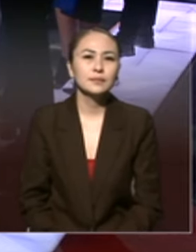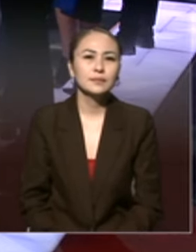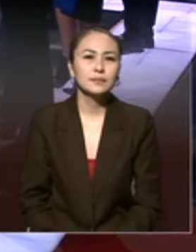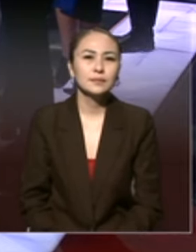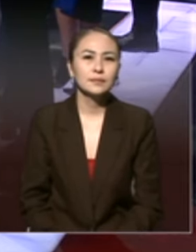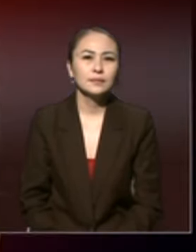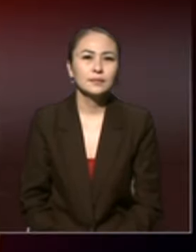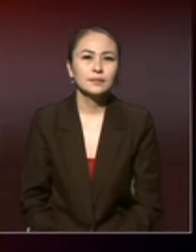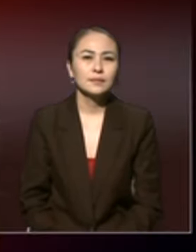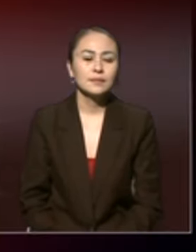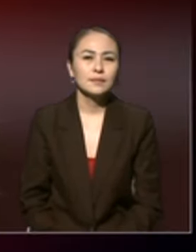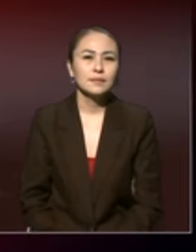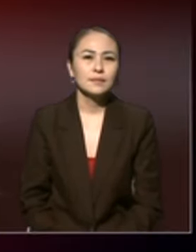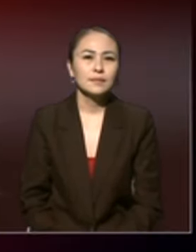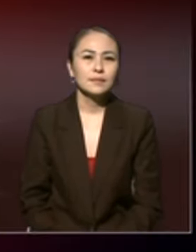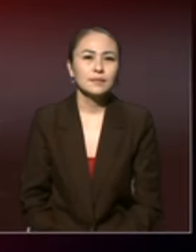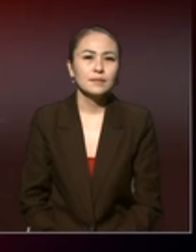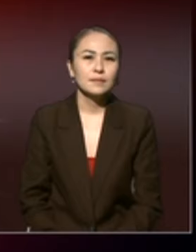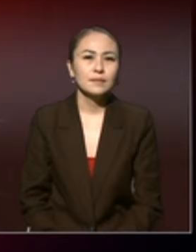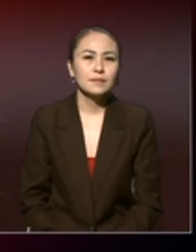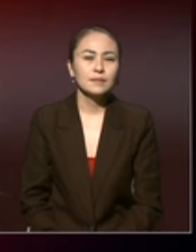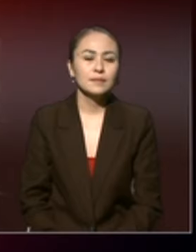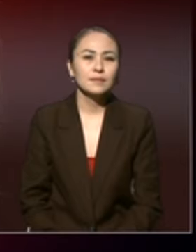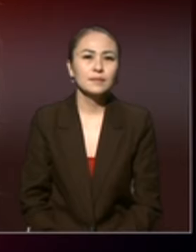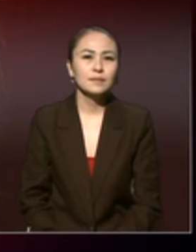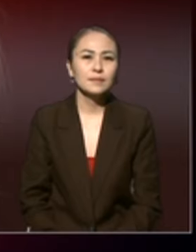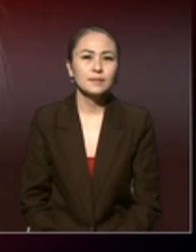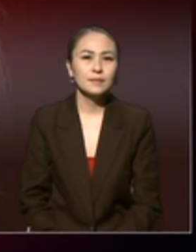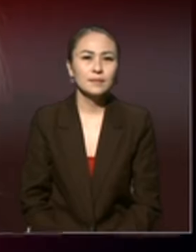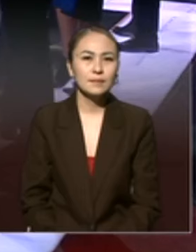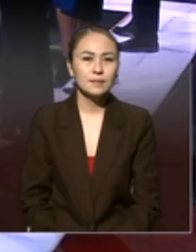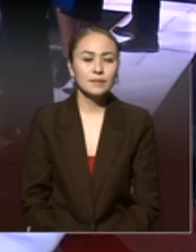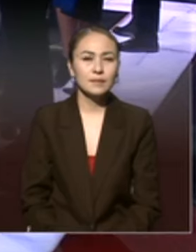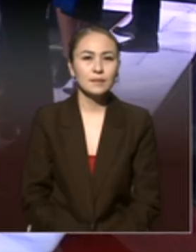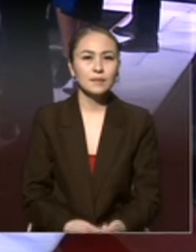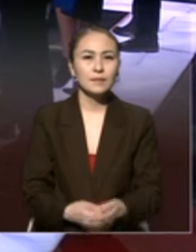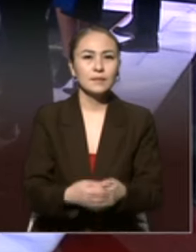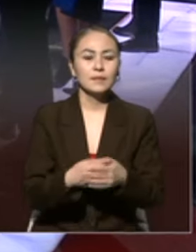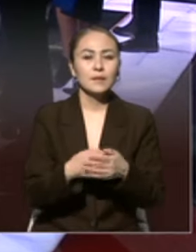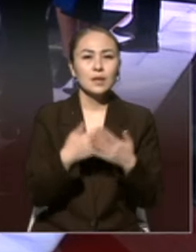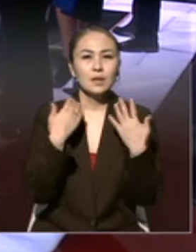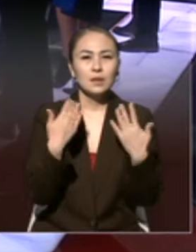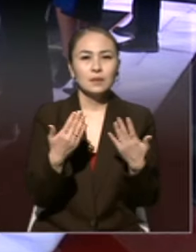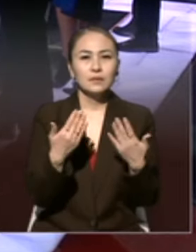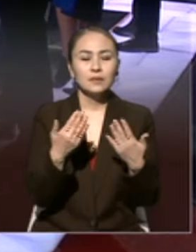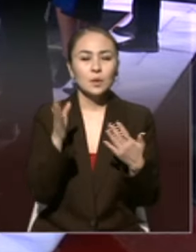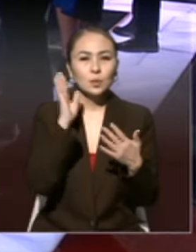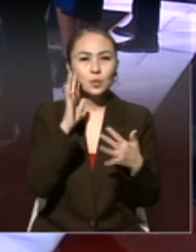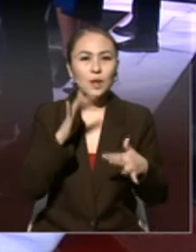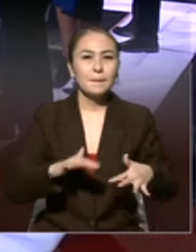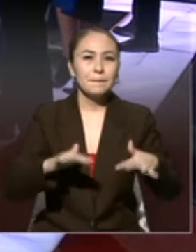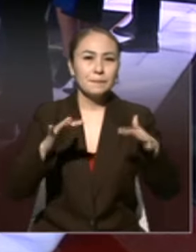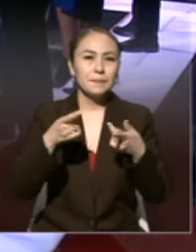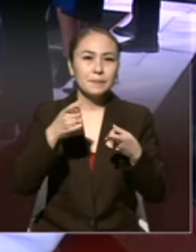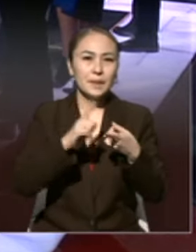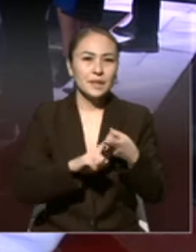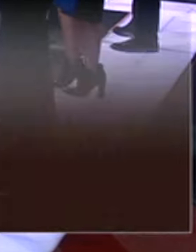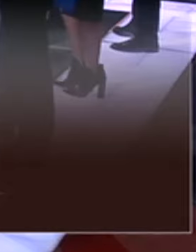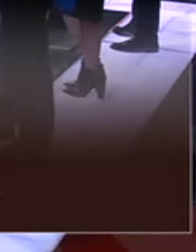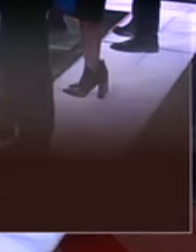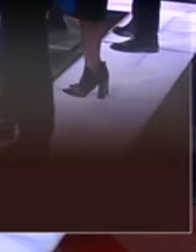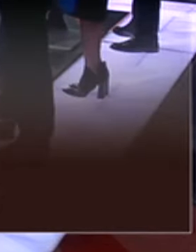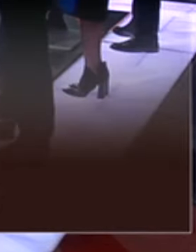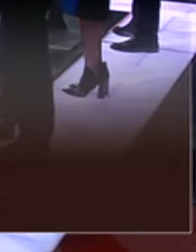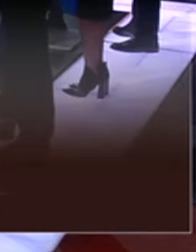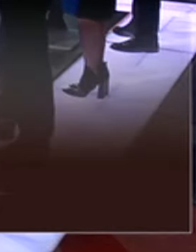Елдор мырза, сұрақ сізге естілді ма? Иә, сұрақ естілді. Қазір осы су тасқынына байланысты бізде адам өлімі